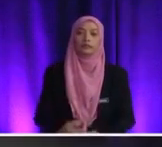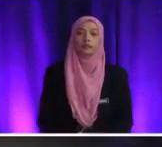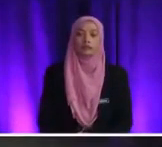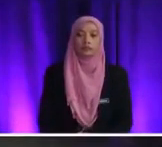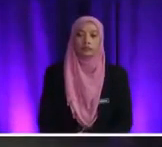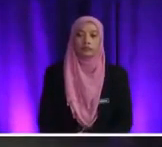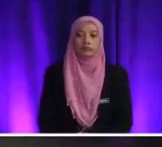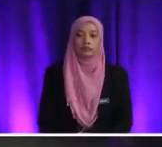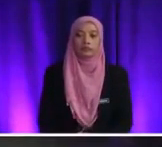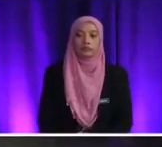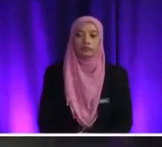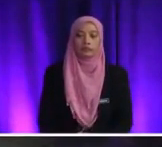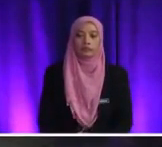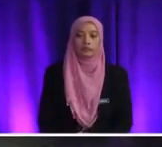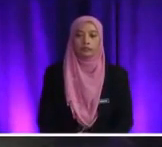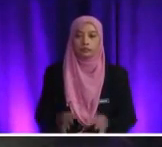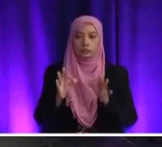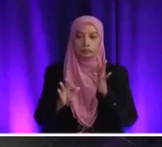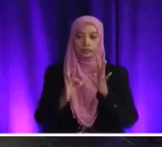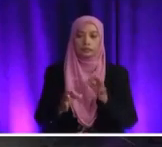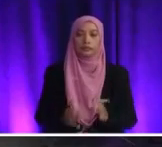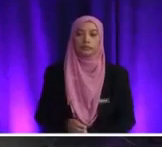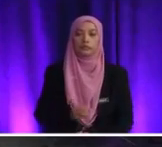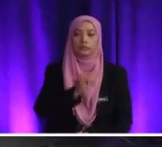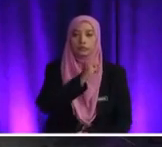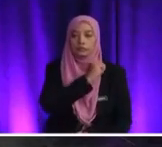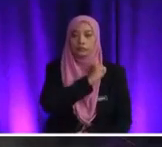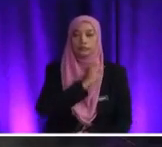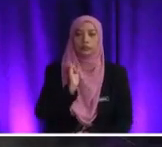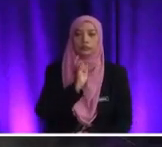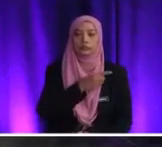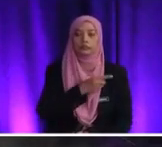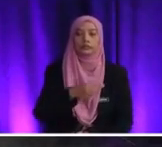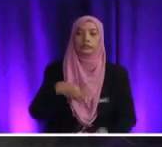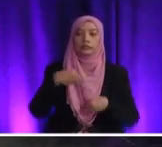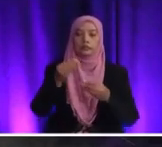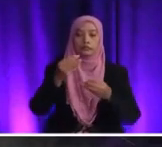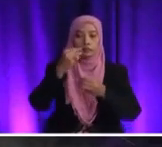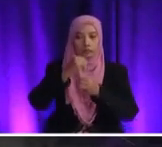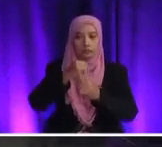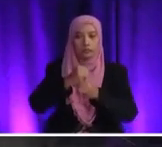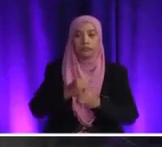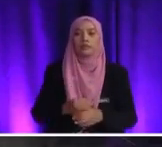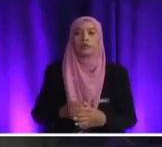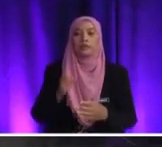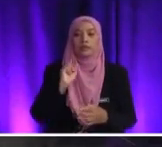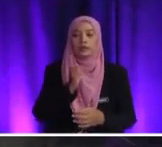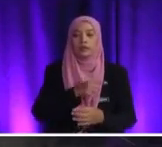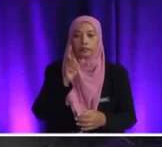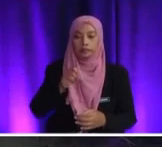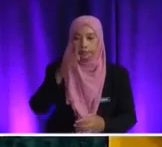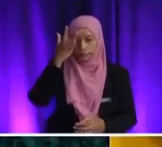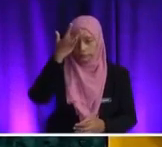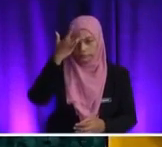Hai hai itu Teguh enggak Kalau majikan kita bagi satu masalah kalau tak bijak apa akan berlaku jadi